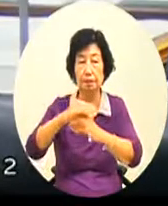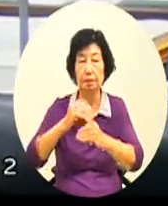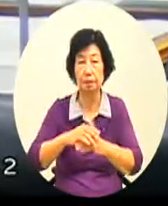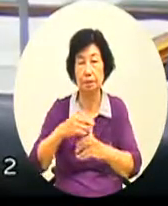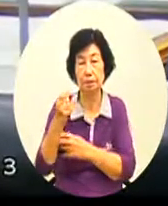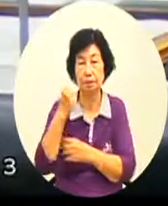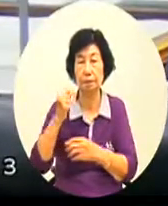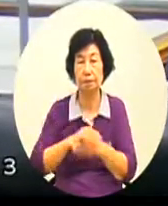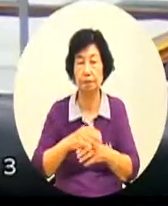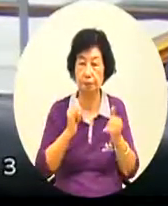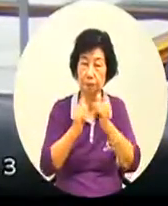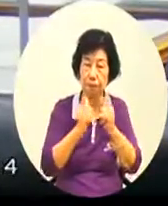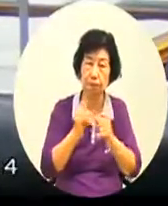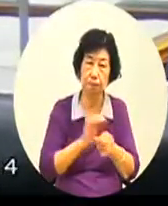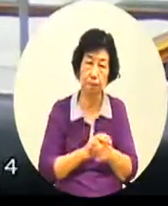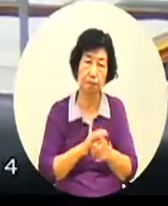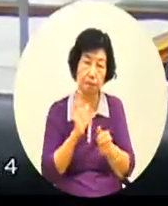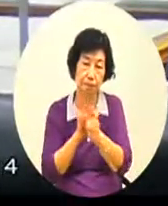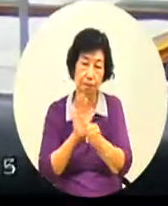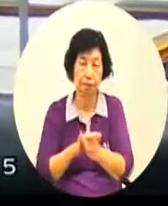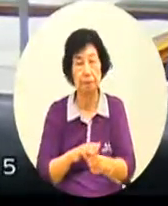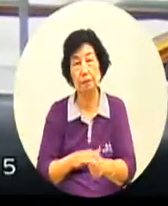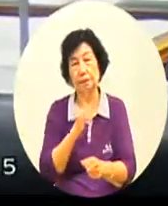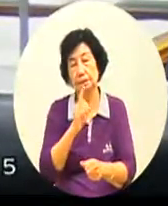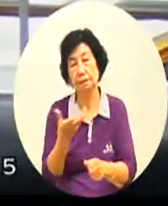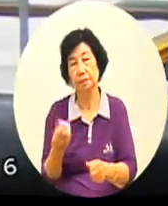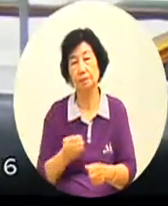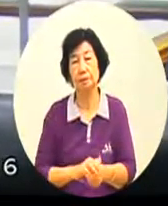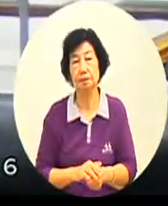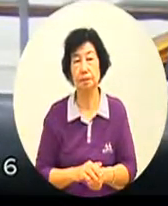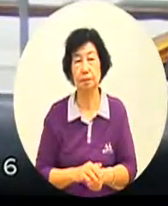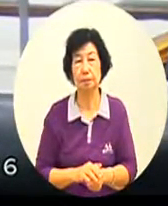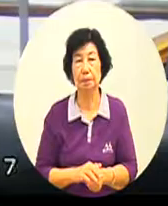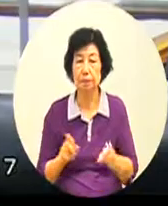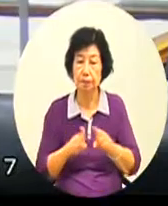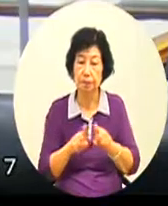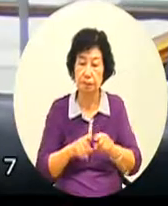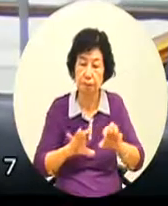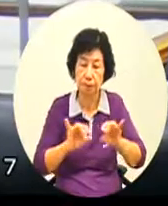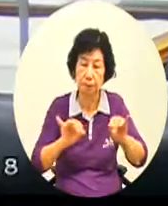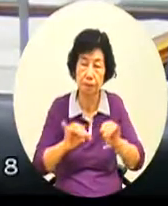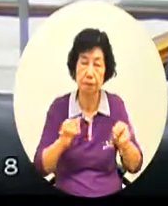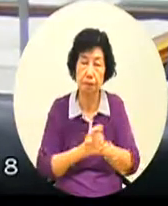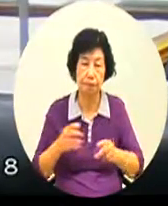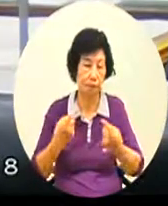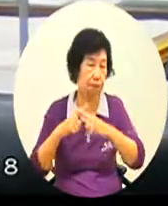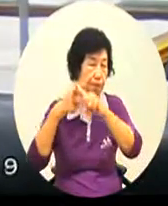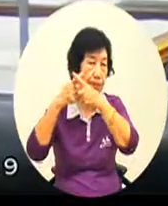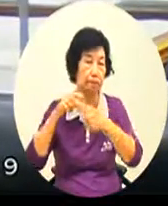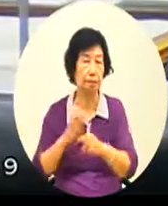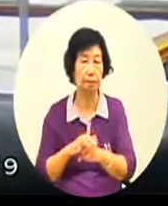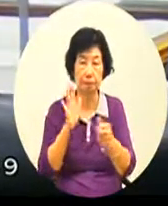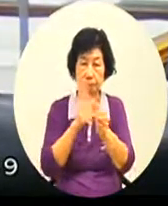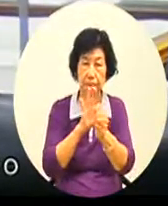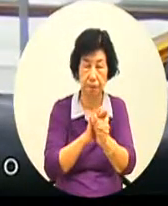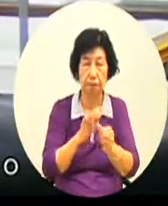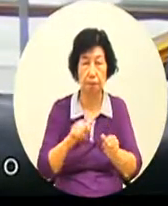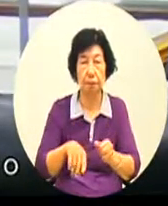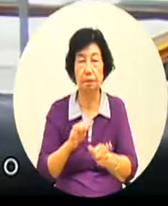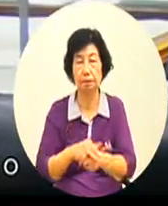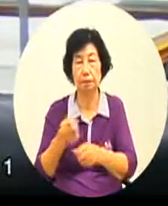说所谓的土地争议就是这样的话，那我拜托，应该也要帮拉瓦克的居民讲讲